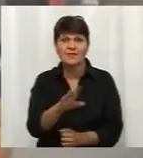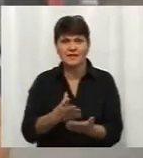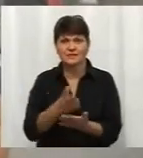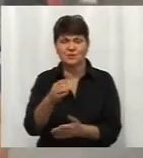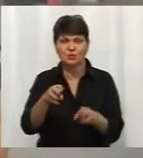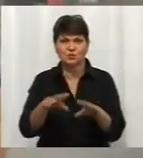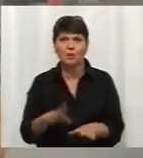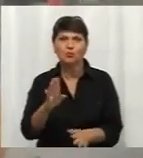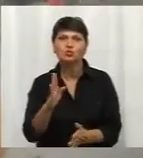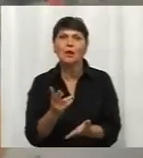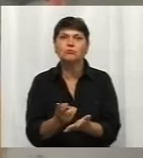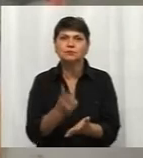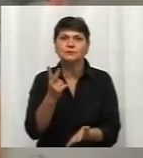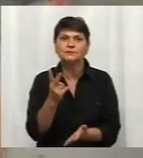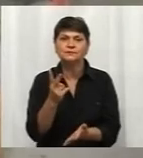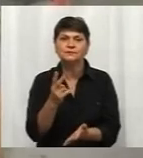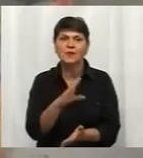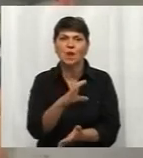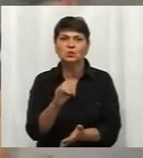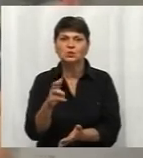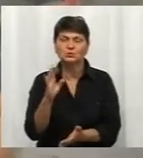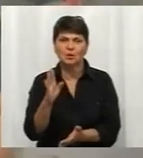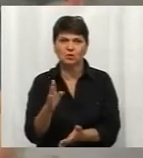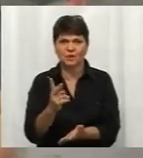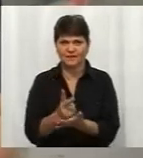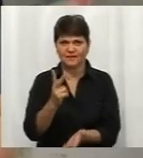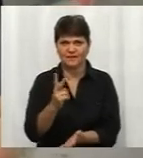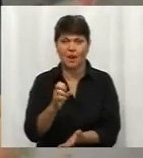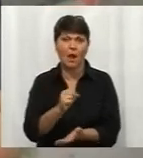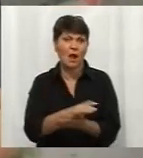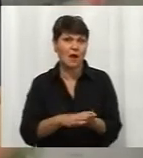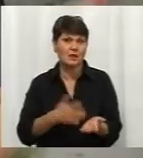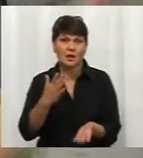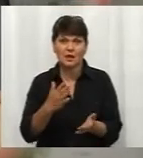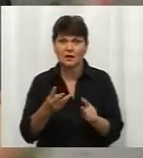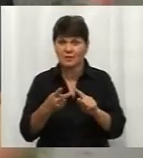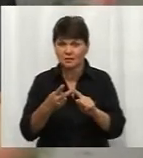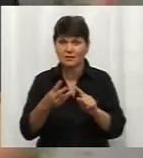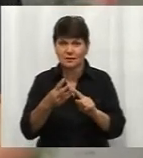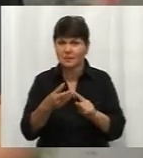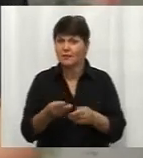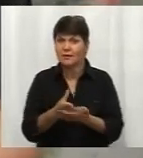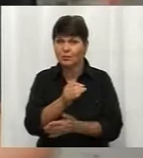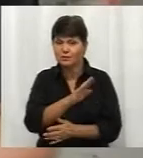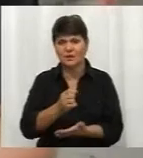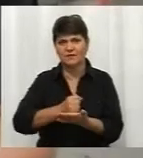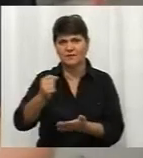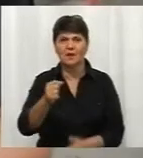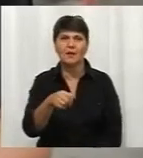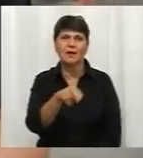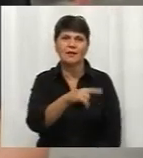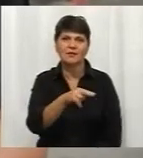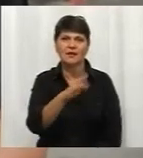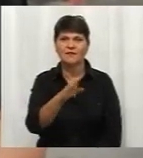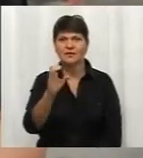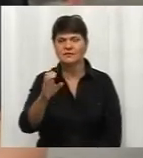буде подвоєна, і сума штрафу буде, тобто, вже двійні. А далі, якщо ще не буде проплачено, далі вона відправляється на ДВС, на Державну